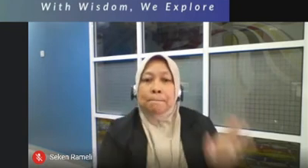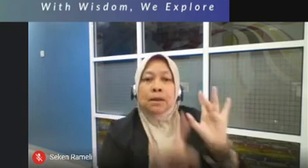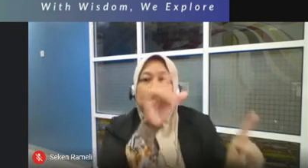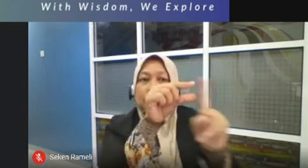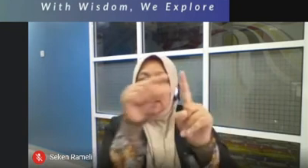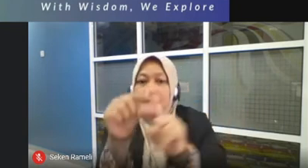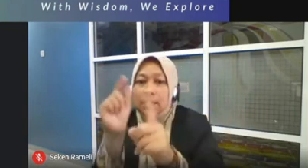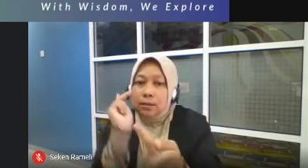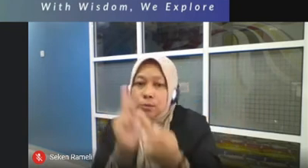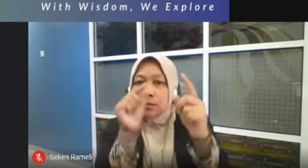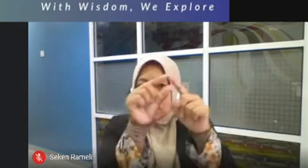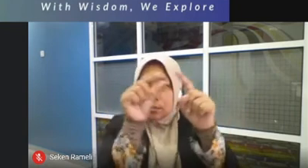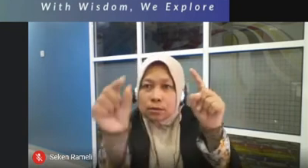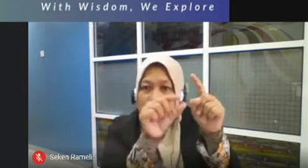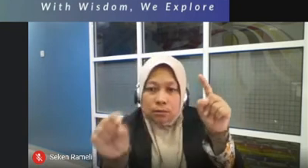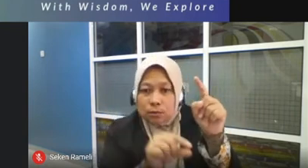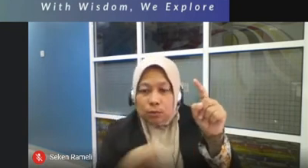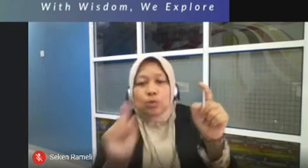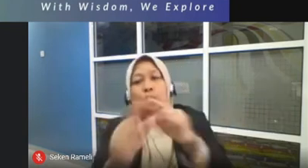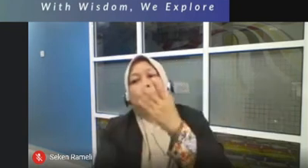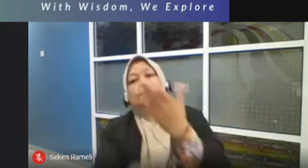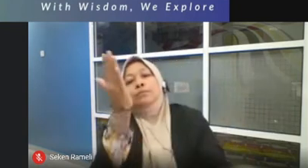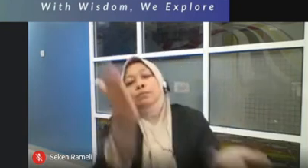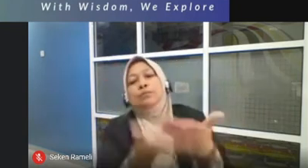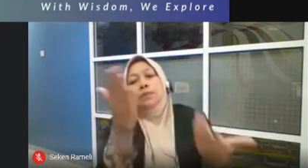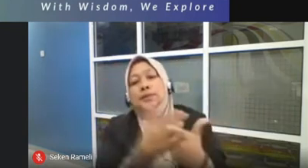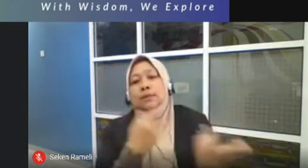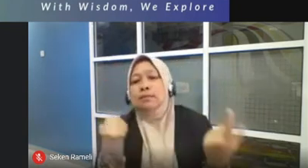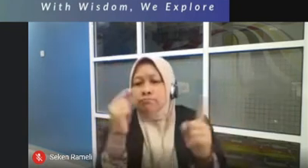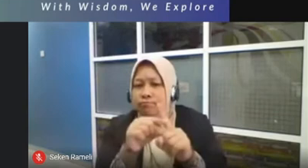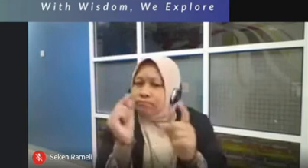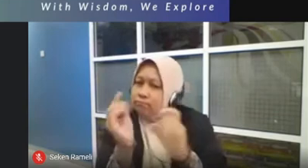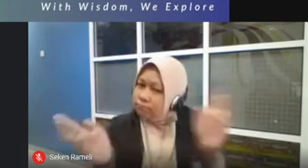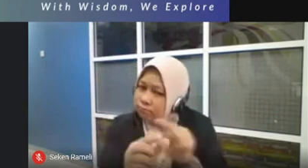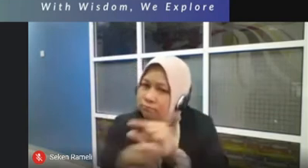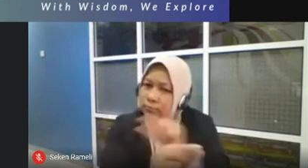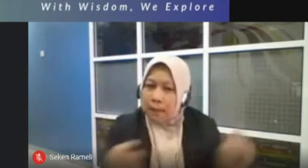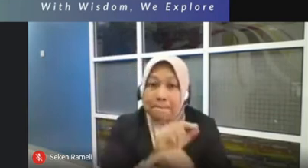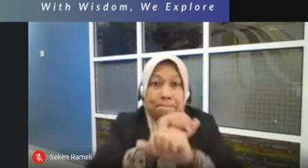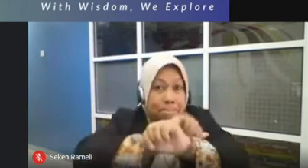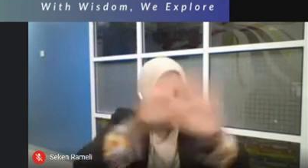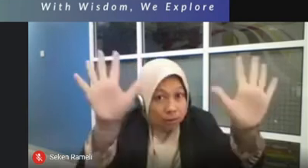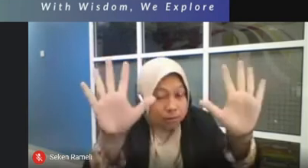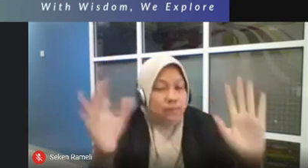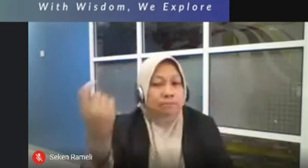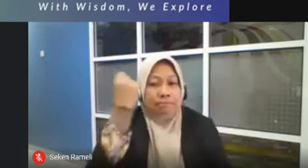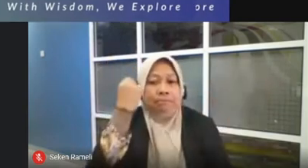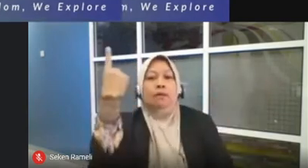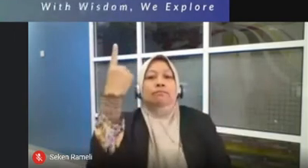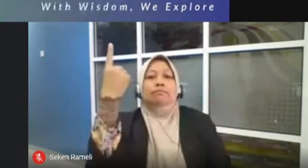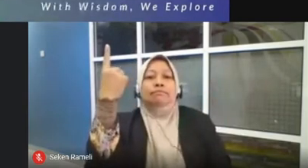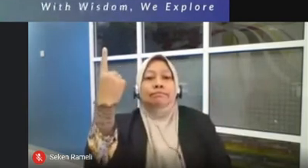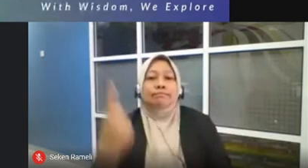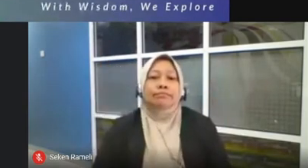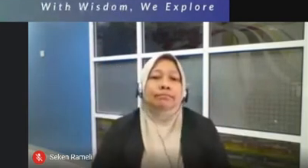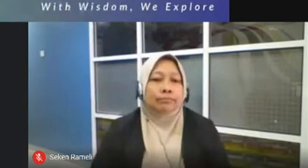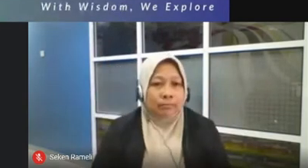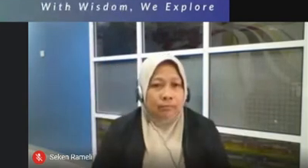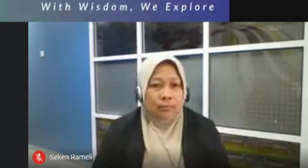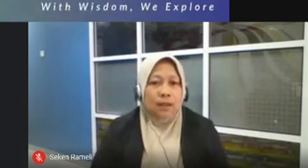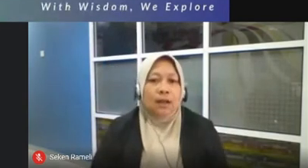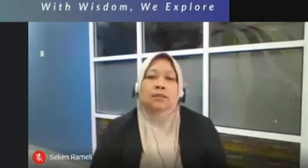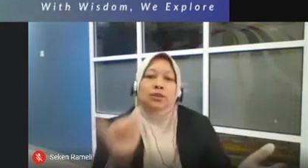sesuai dan susun kandungan supaya lebih mudah, padat dan ringkas, mudah difahami, padat dan ringkas, okay. So